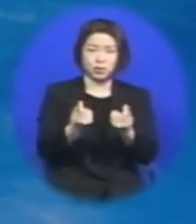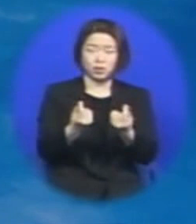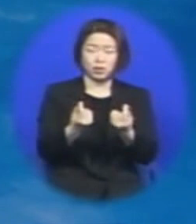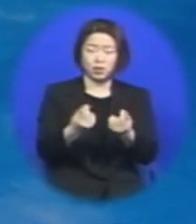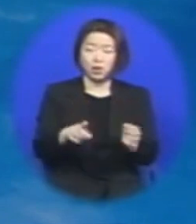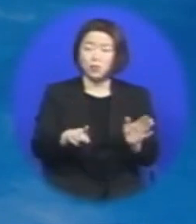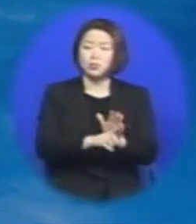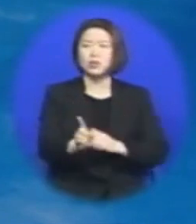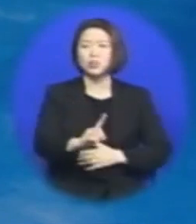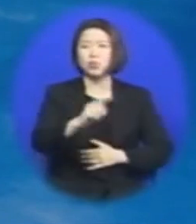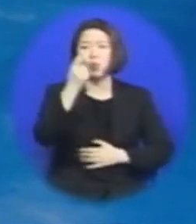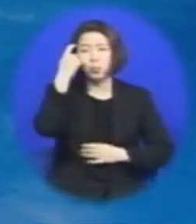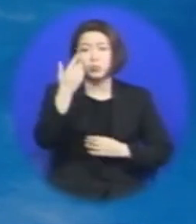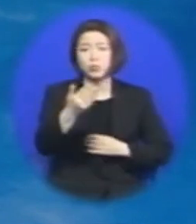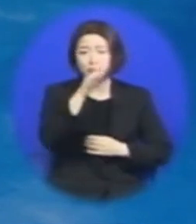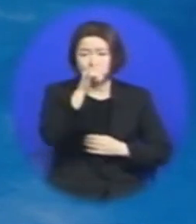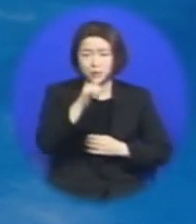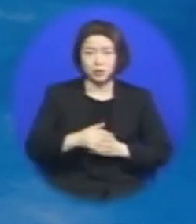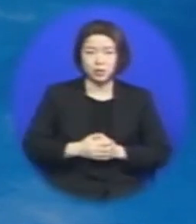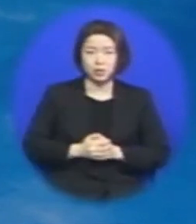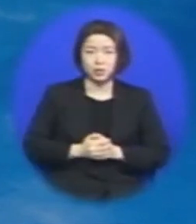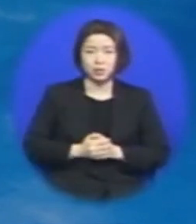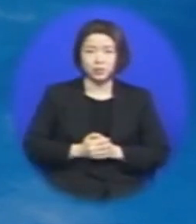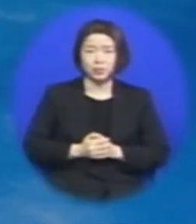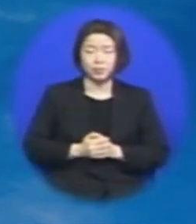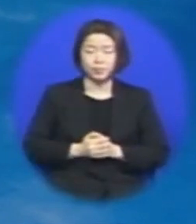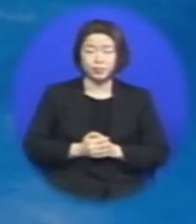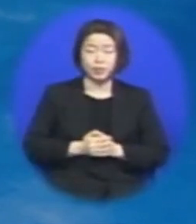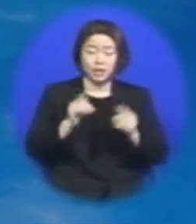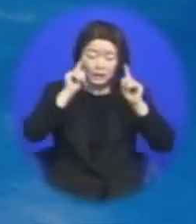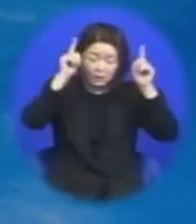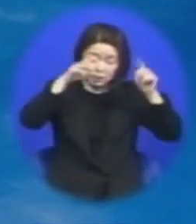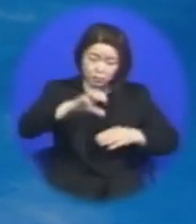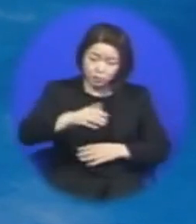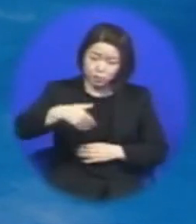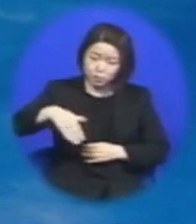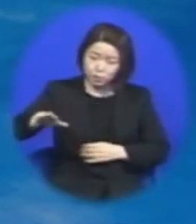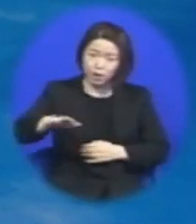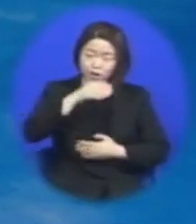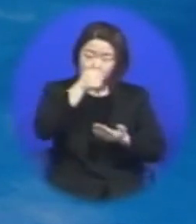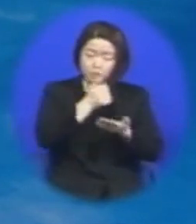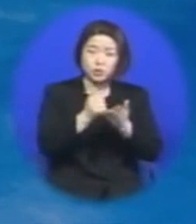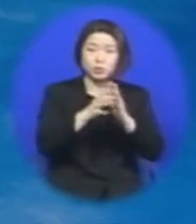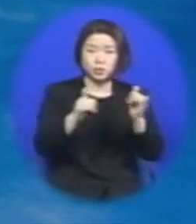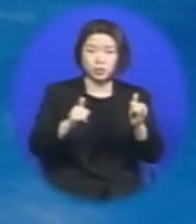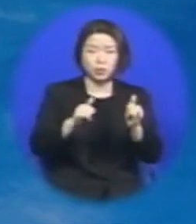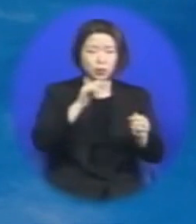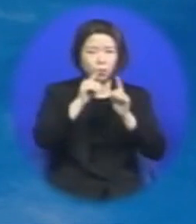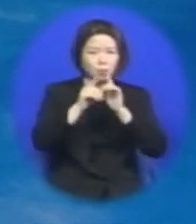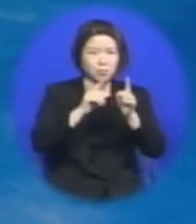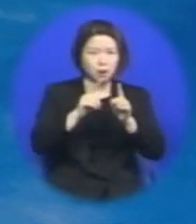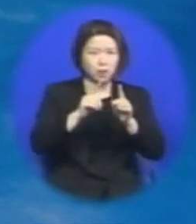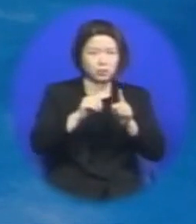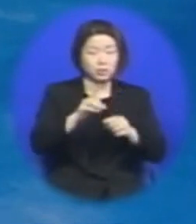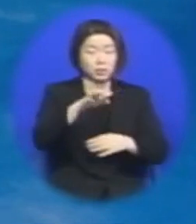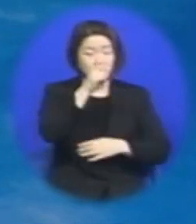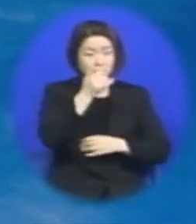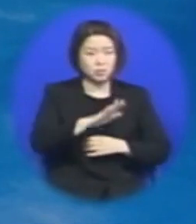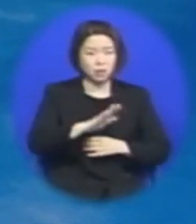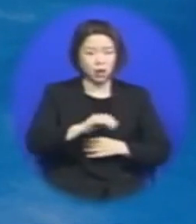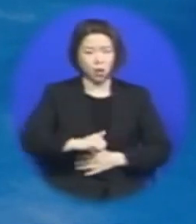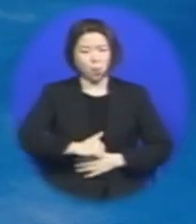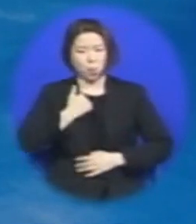뭘 믿어요 지옥 갈 수밖에 없는 죄인이었다 말은 그럴 뜻하게 하는데 화는 또 어떻게